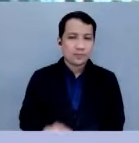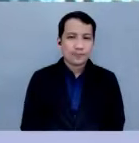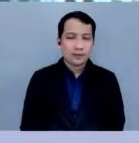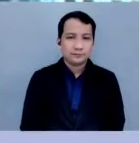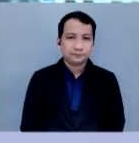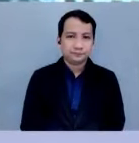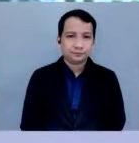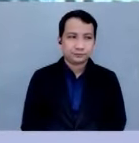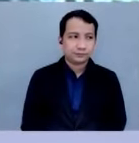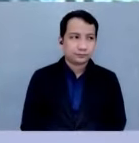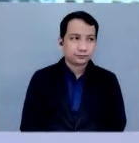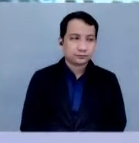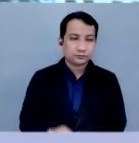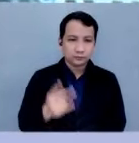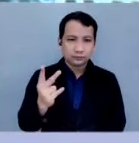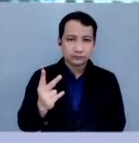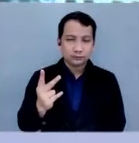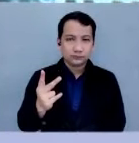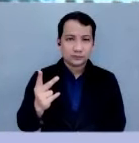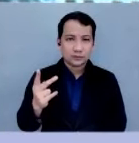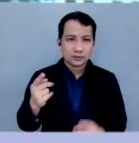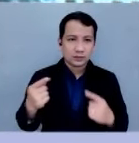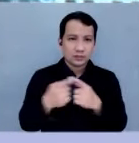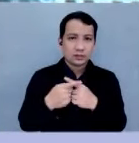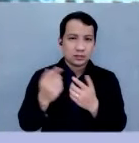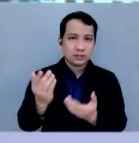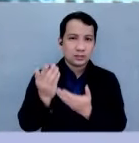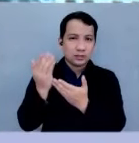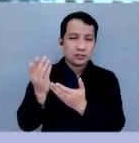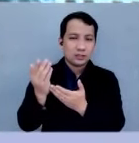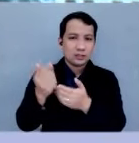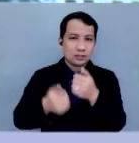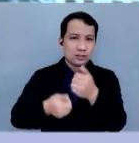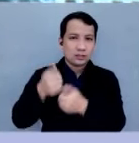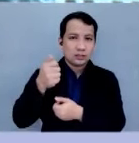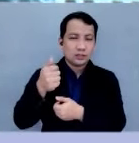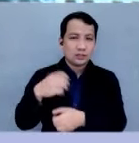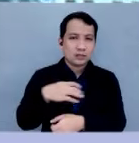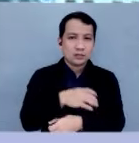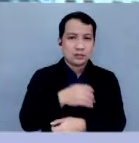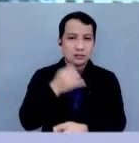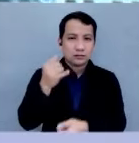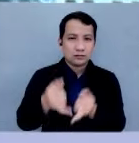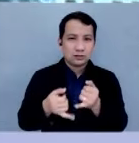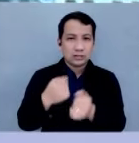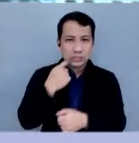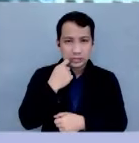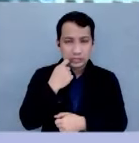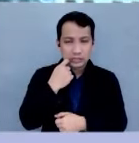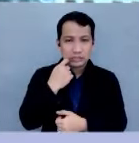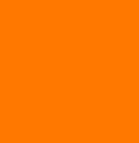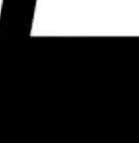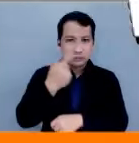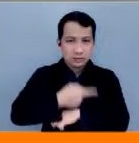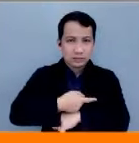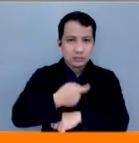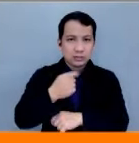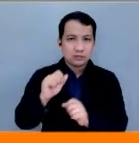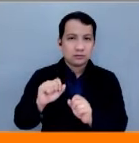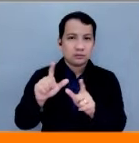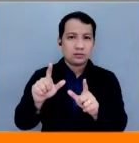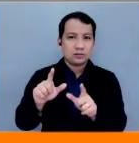dalawang kontrobersyal na panukala ang hinabol ipasa ng camara sa huling araw ng sesyon kanina at live mula sa Batasang